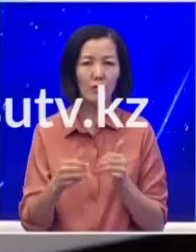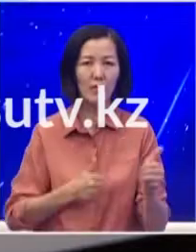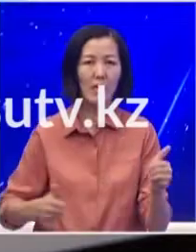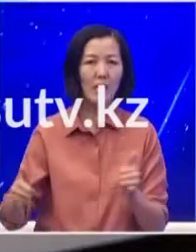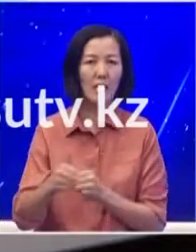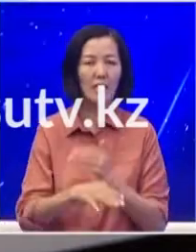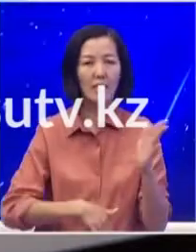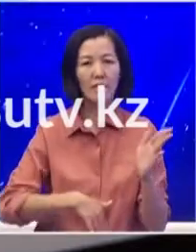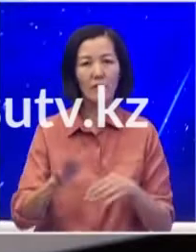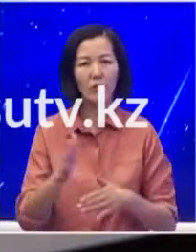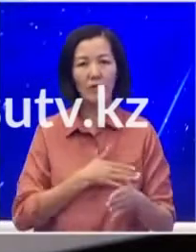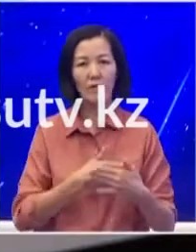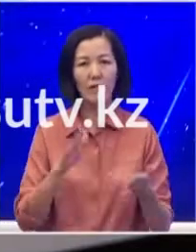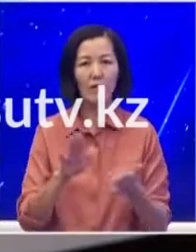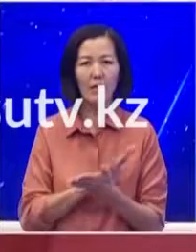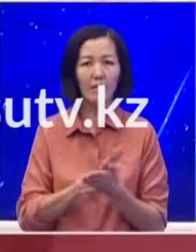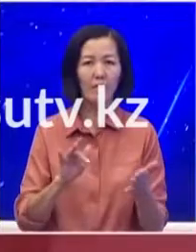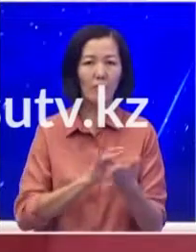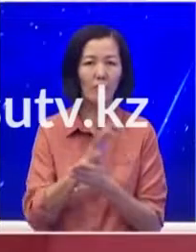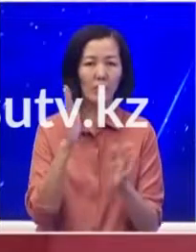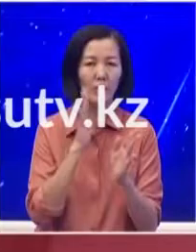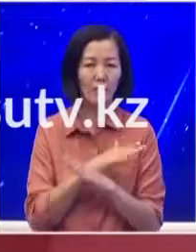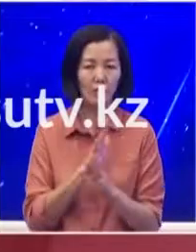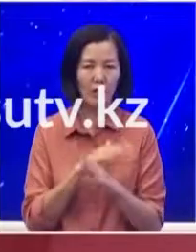лучших волонтерских отрядов в городе Хапшыгай.